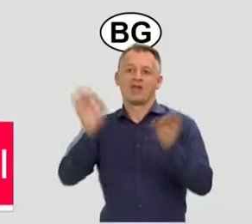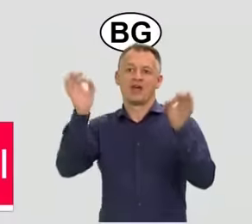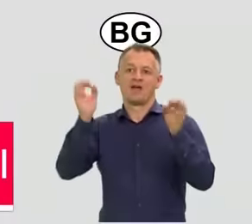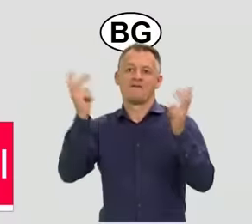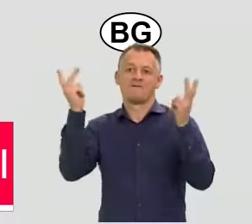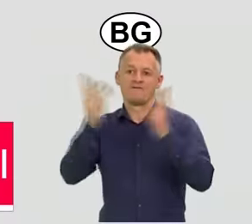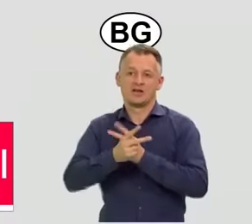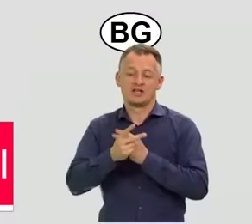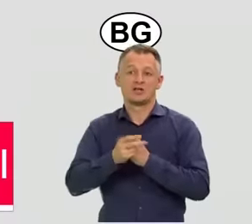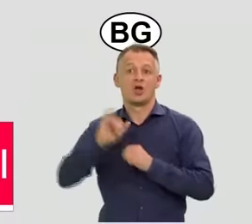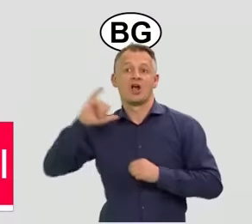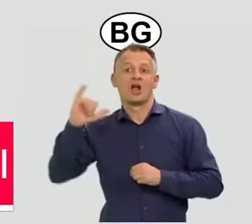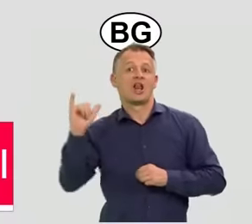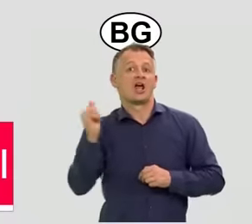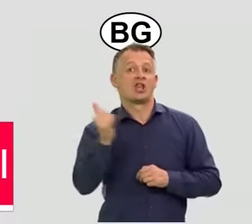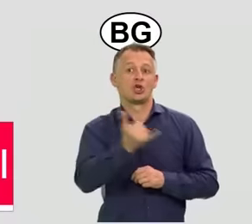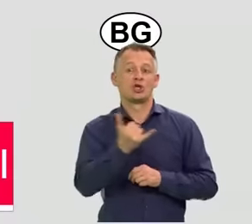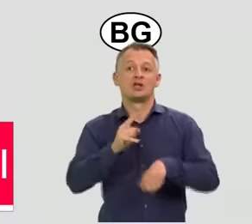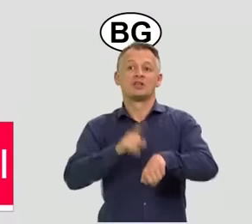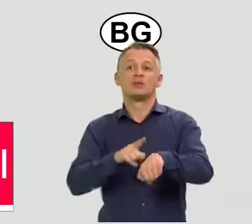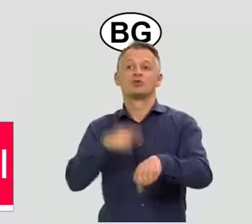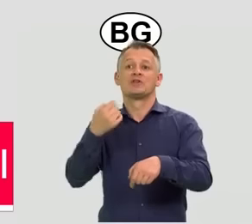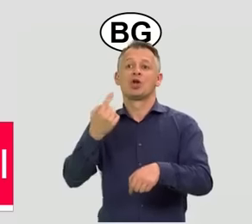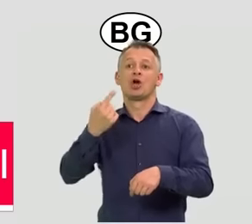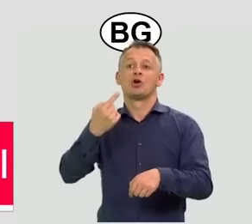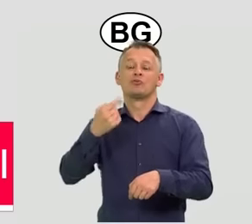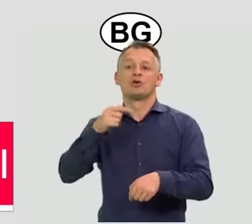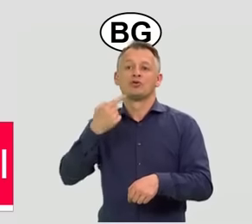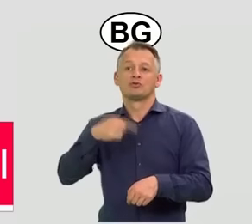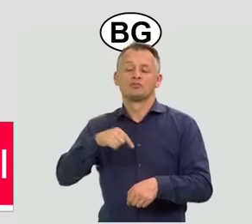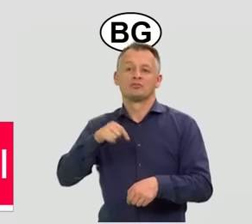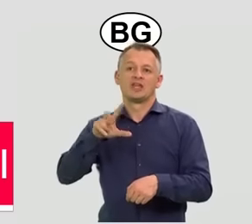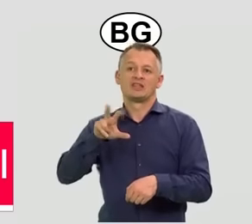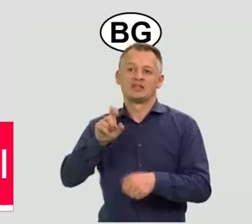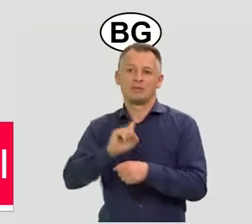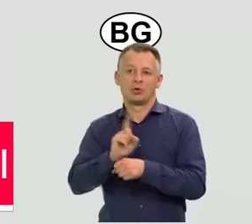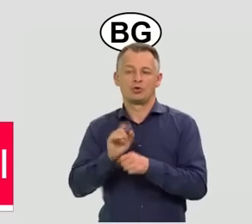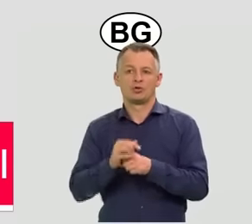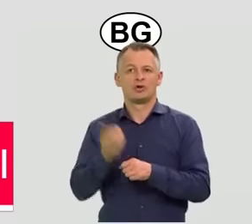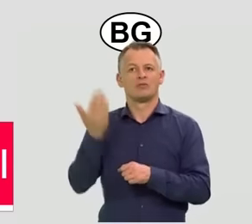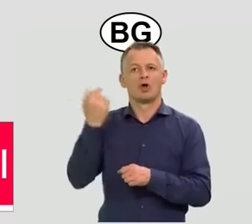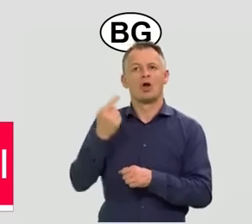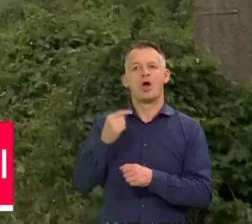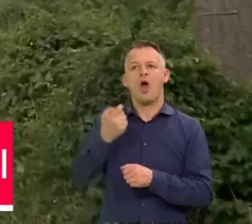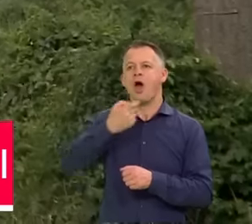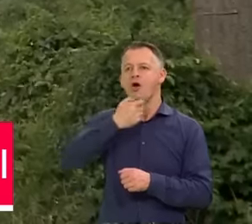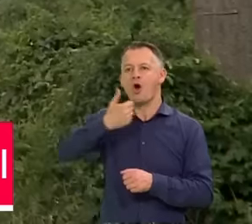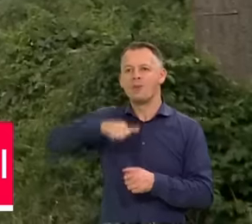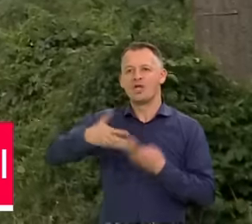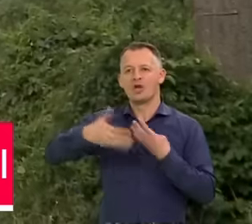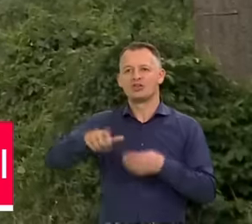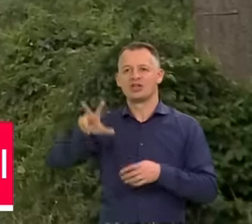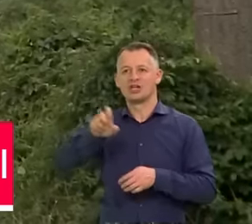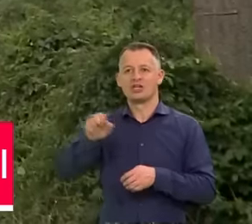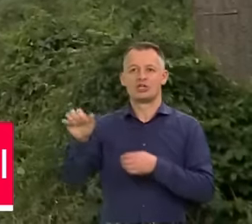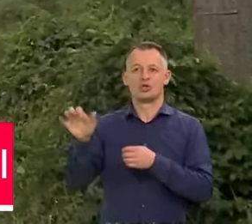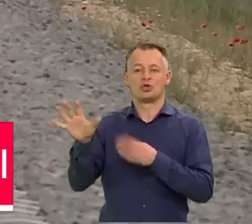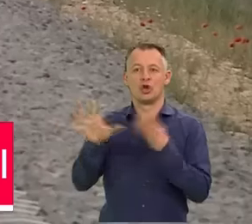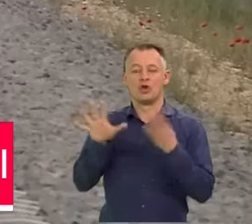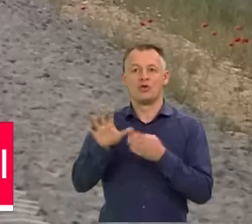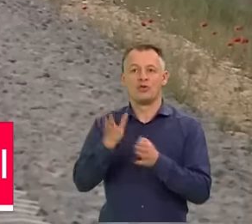și Giurgiu va dura 130 de minute. Acum aproape un secol, în 1939, trenul parcurgea această